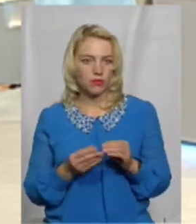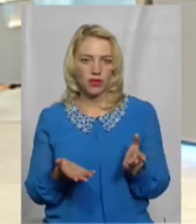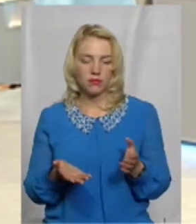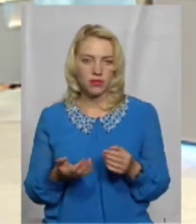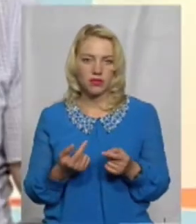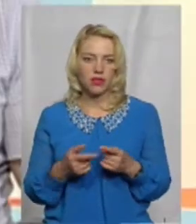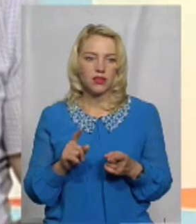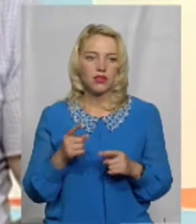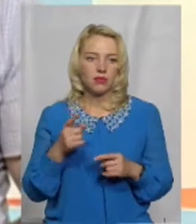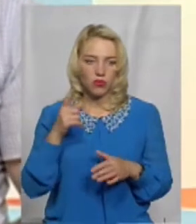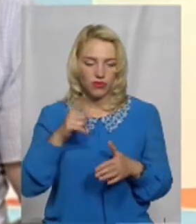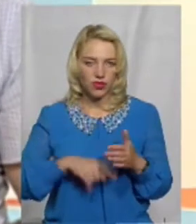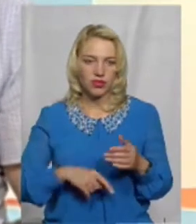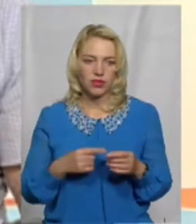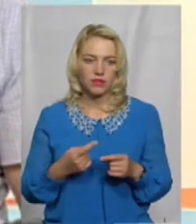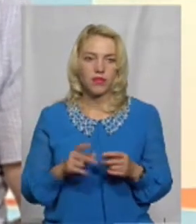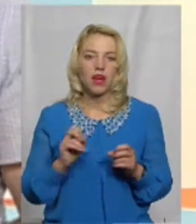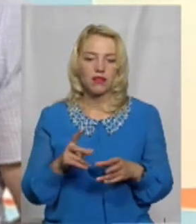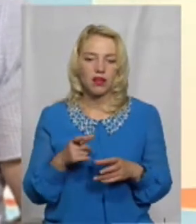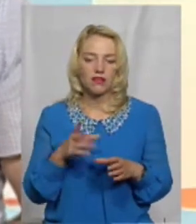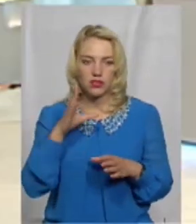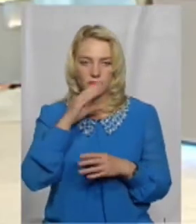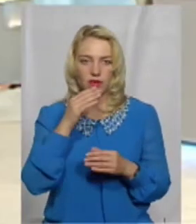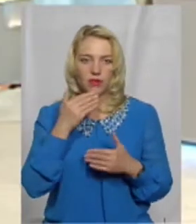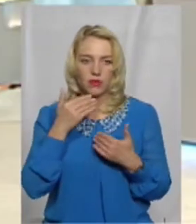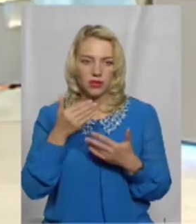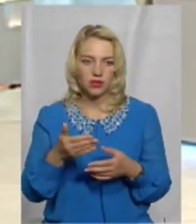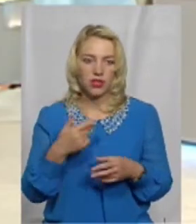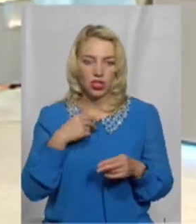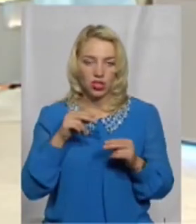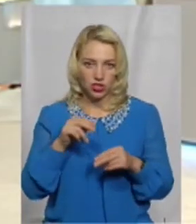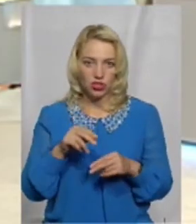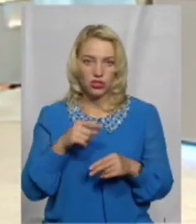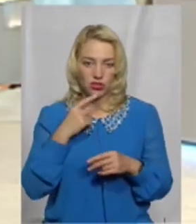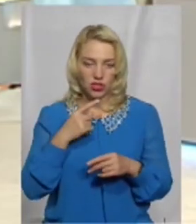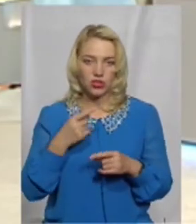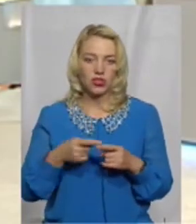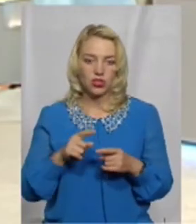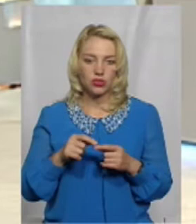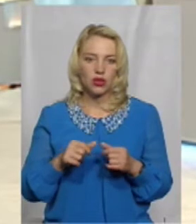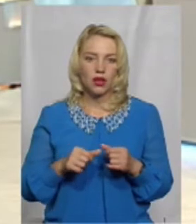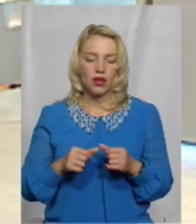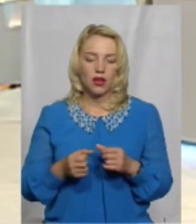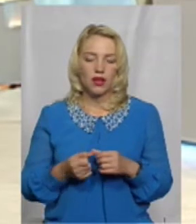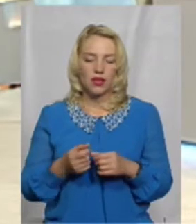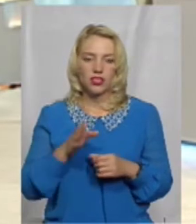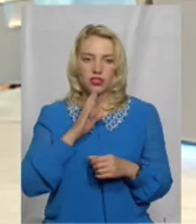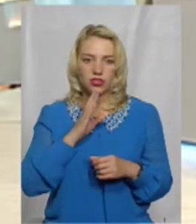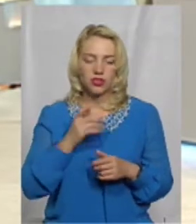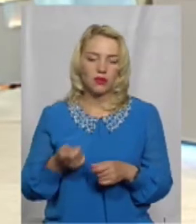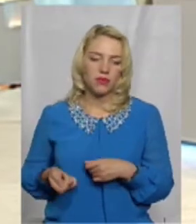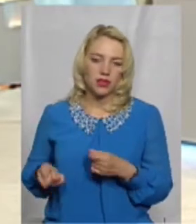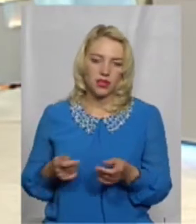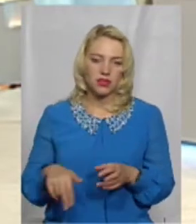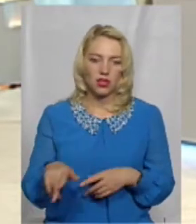І це, повірте, це... А як ви справляєтесь з нею, з проблемою? Ну, чесно кажучи, от пару днів тому назад жінка принесла, ходила,